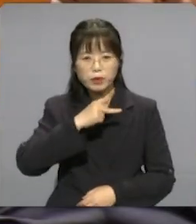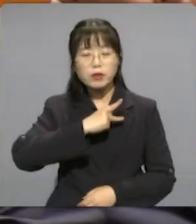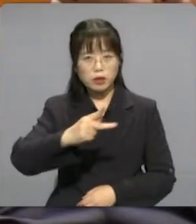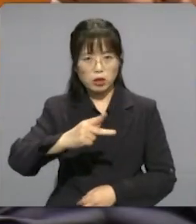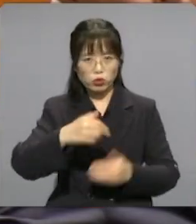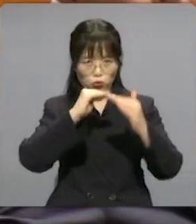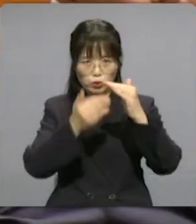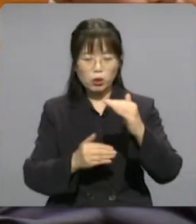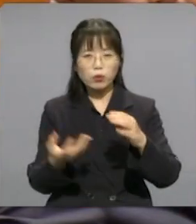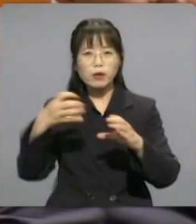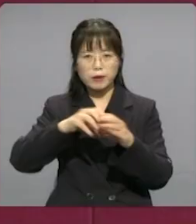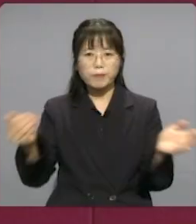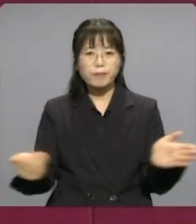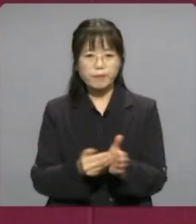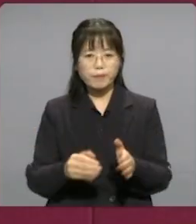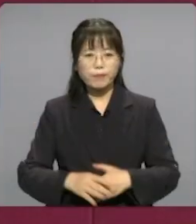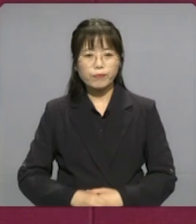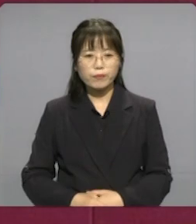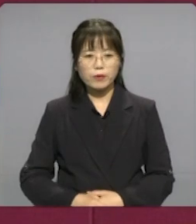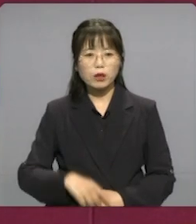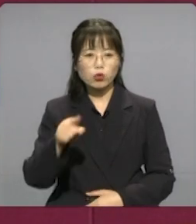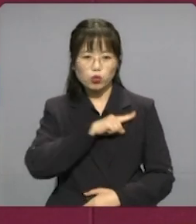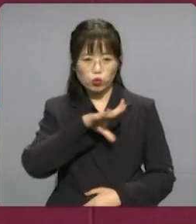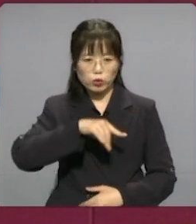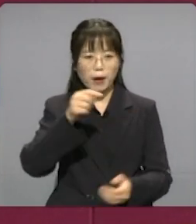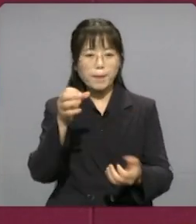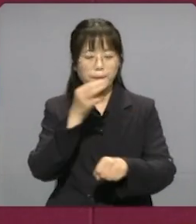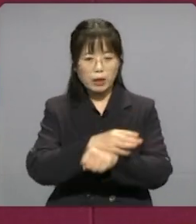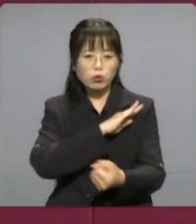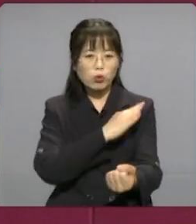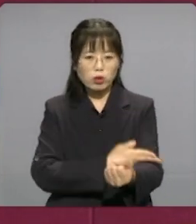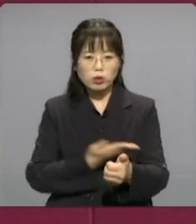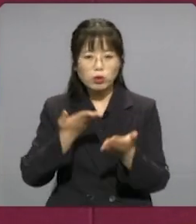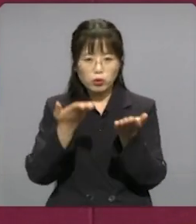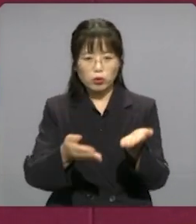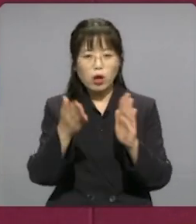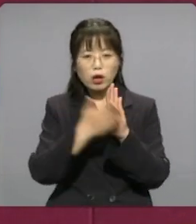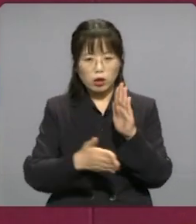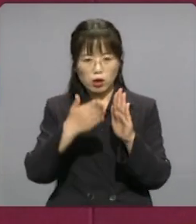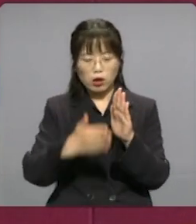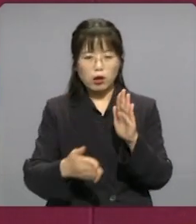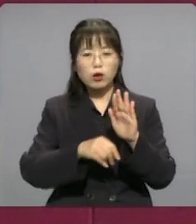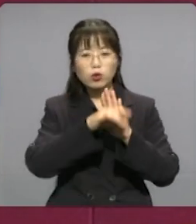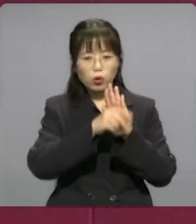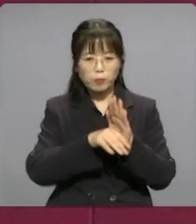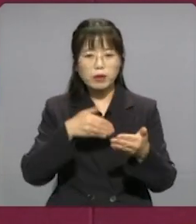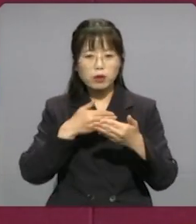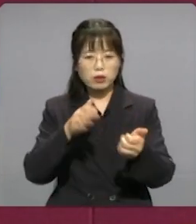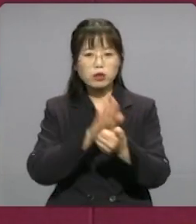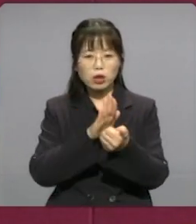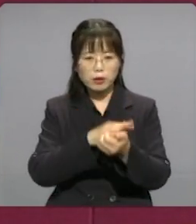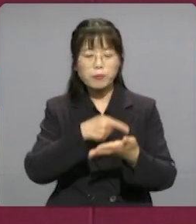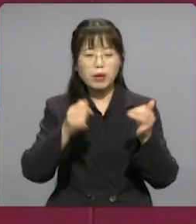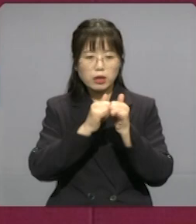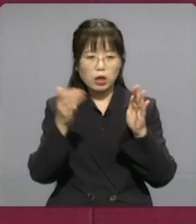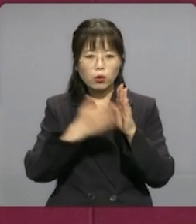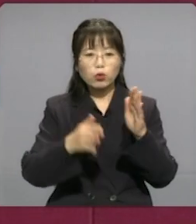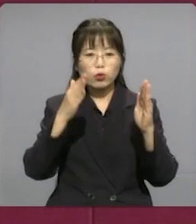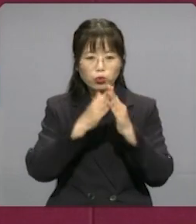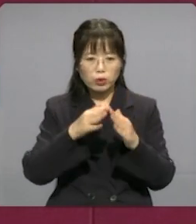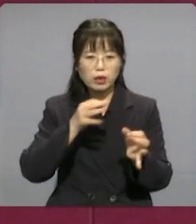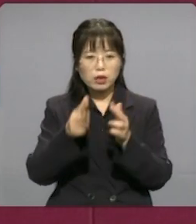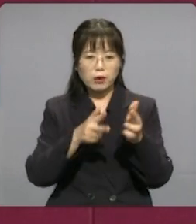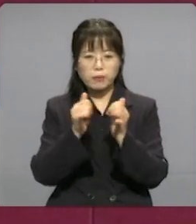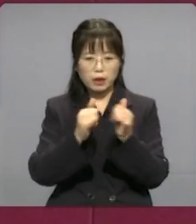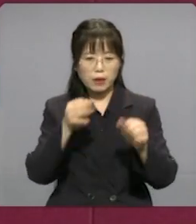내용 등이 담겼습니다. 우선 매수권을 부여하고 경공매 절차를 지원하며 피해자가 공공주택 사업자에게